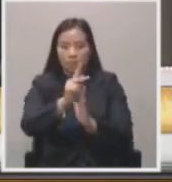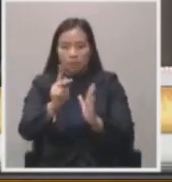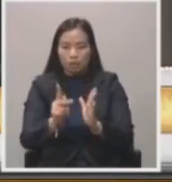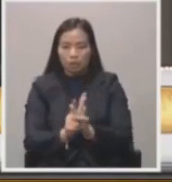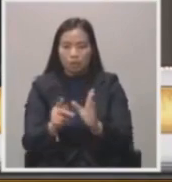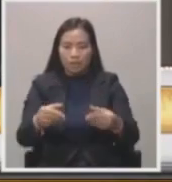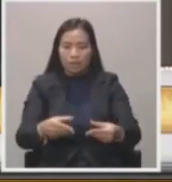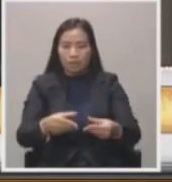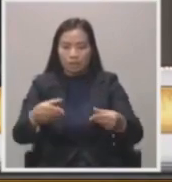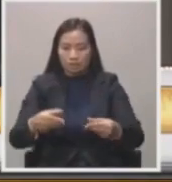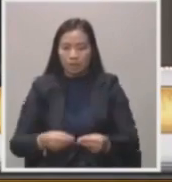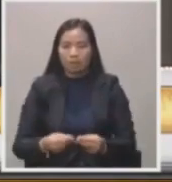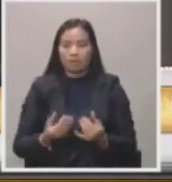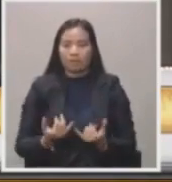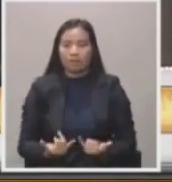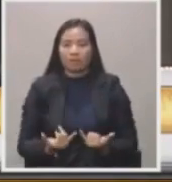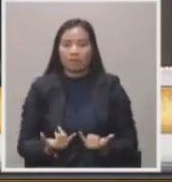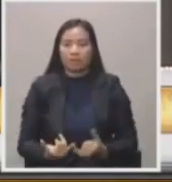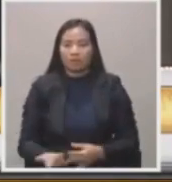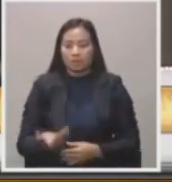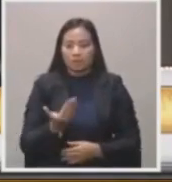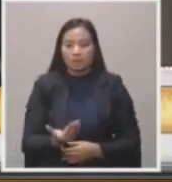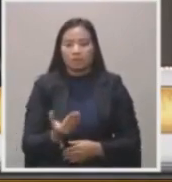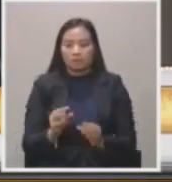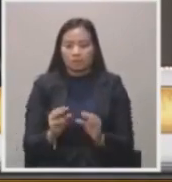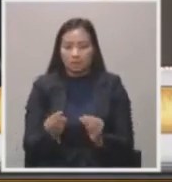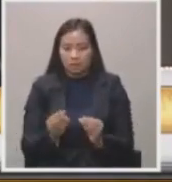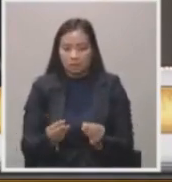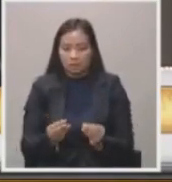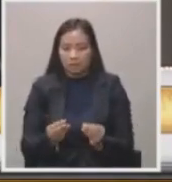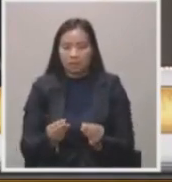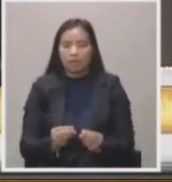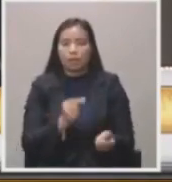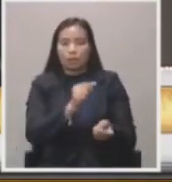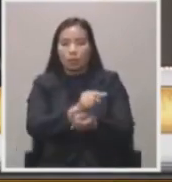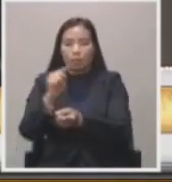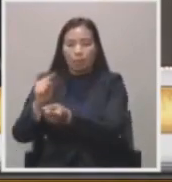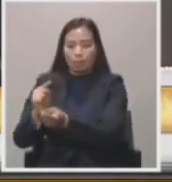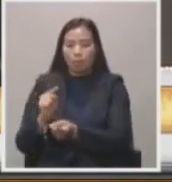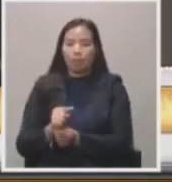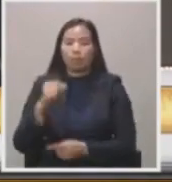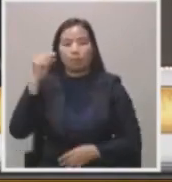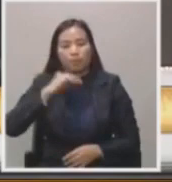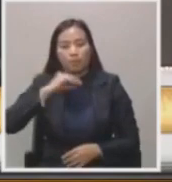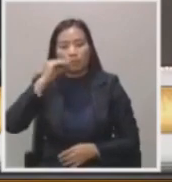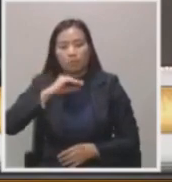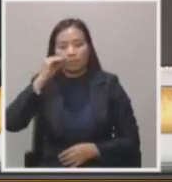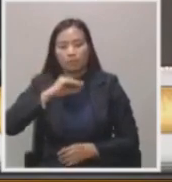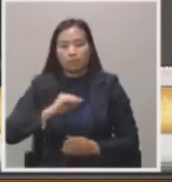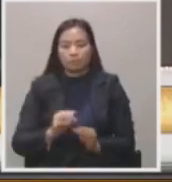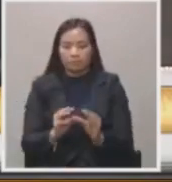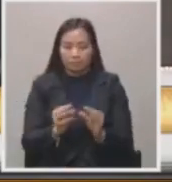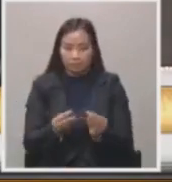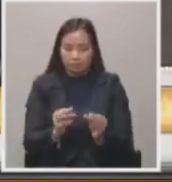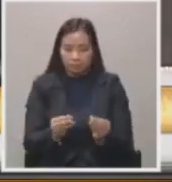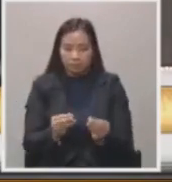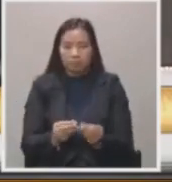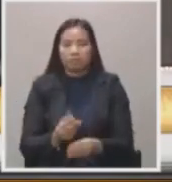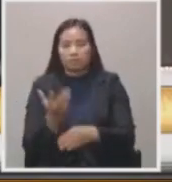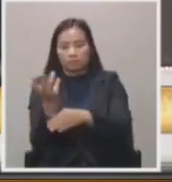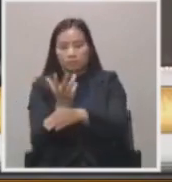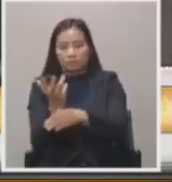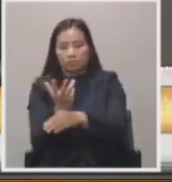าแล้วเนี่ยคลื่นวิทยุที่เราเห็นกันมากมายทางหน้าปัดวิทยุหรือโท